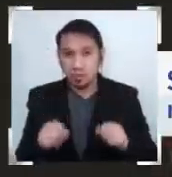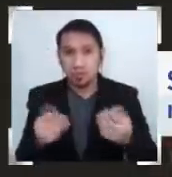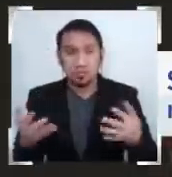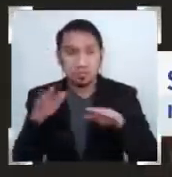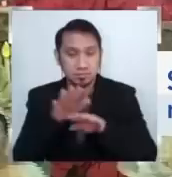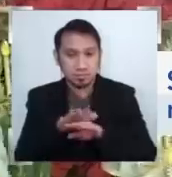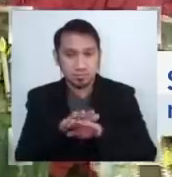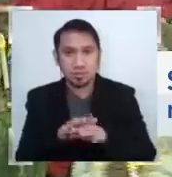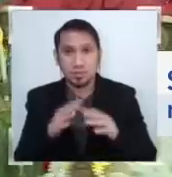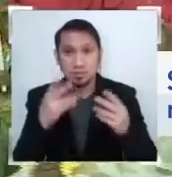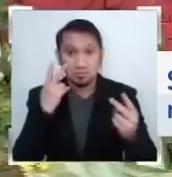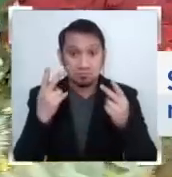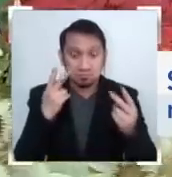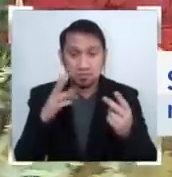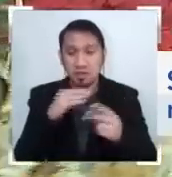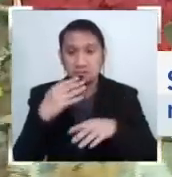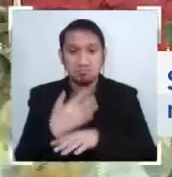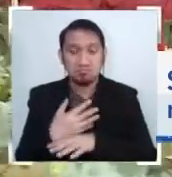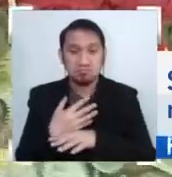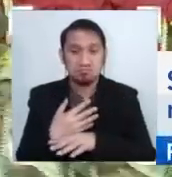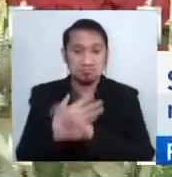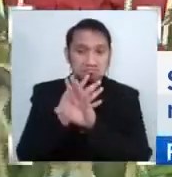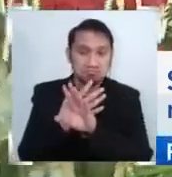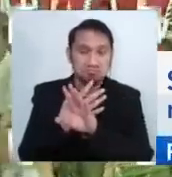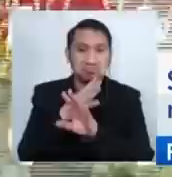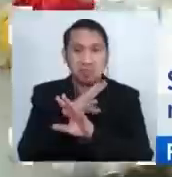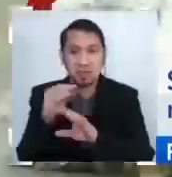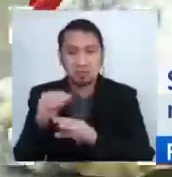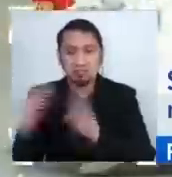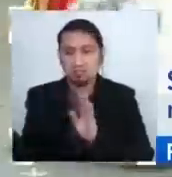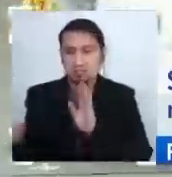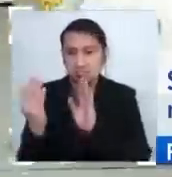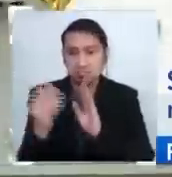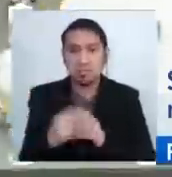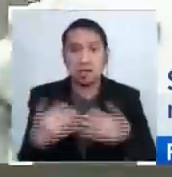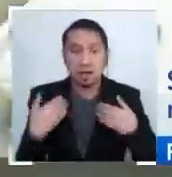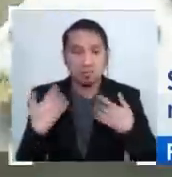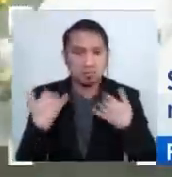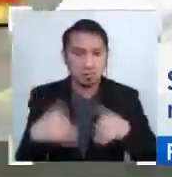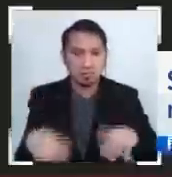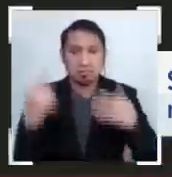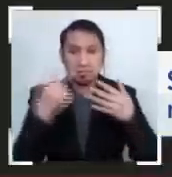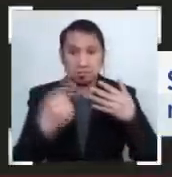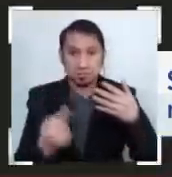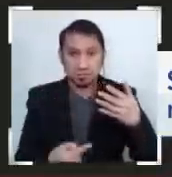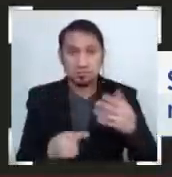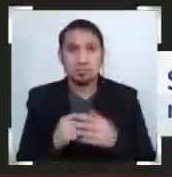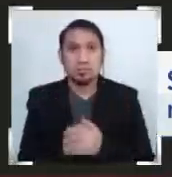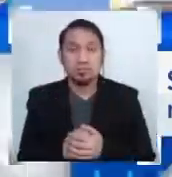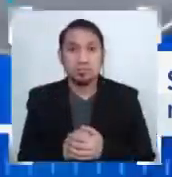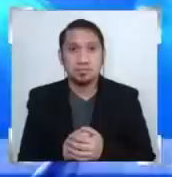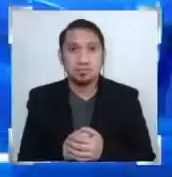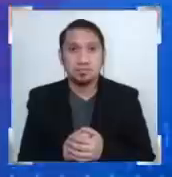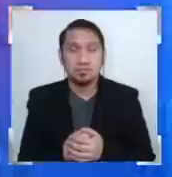virtual at physical na selebrasyon. Paglilinaw ng alkalde, may mga panuntunan pa rin dapat sundin sa mga pagdiriwang.